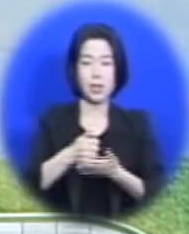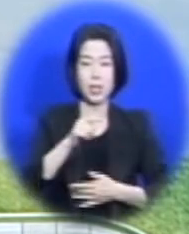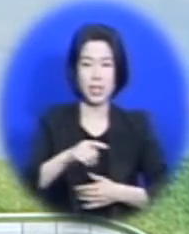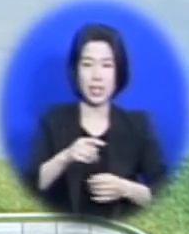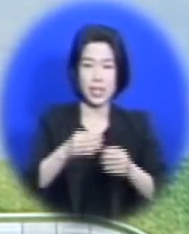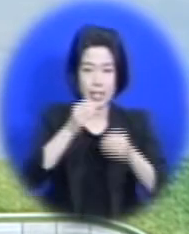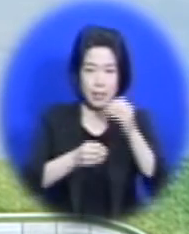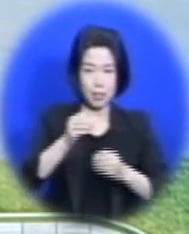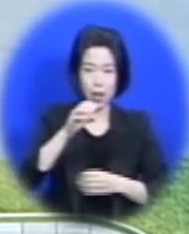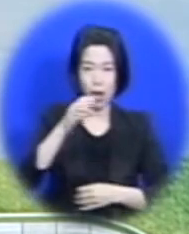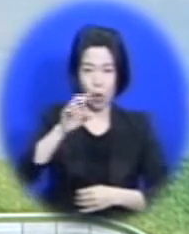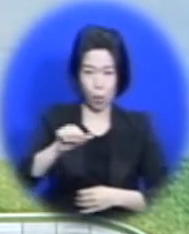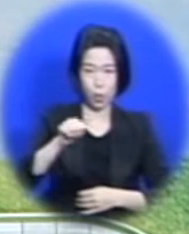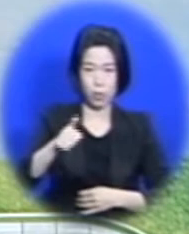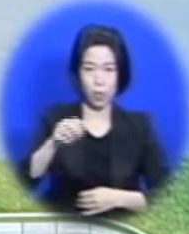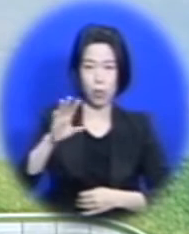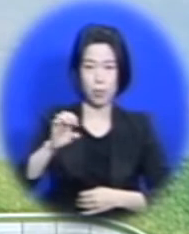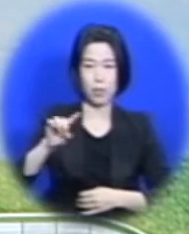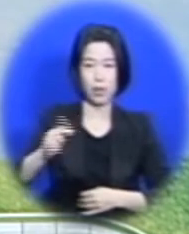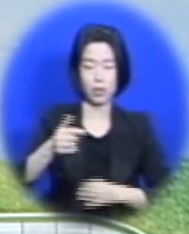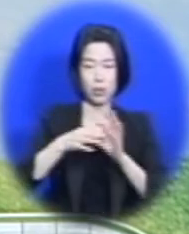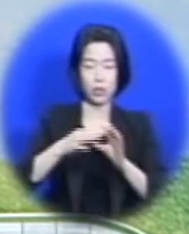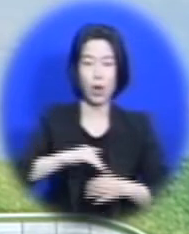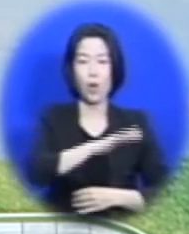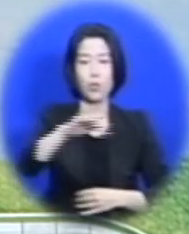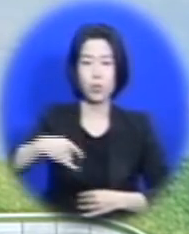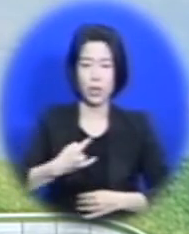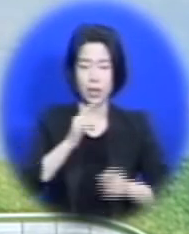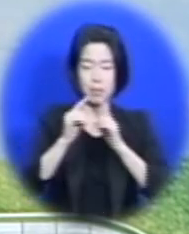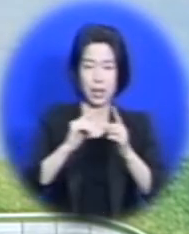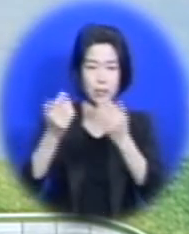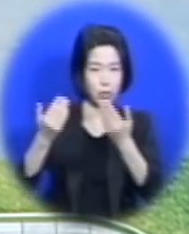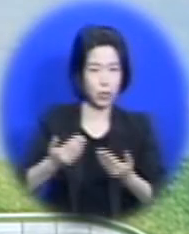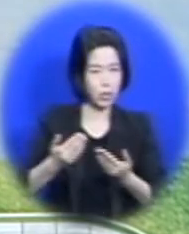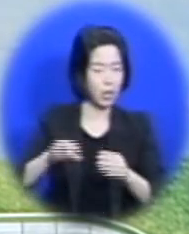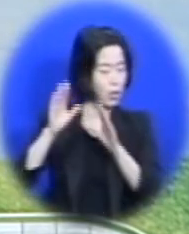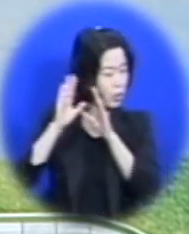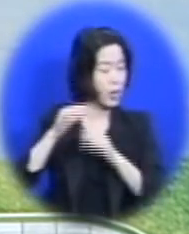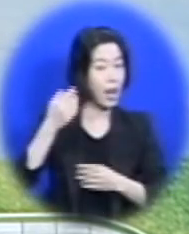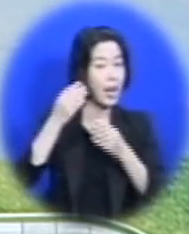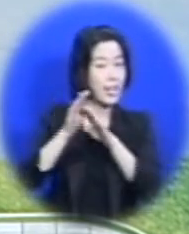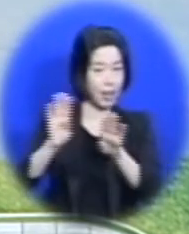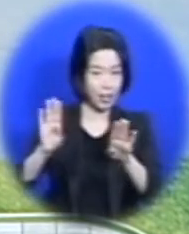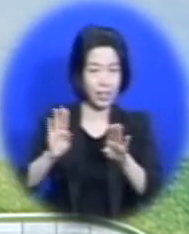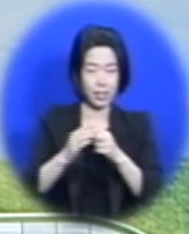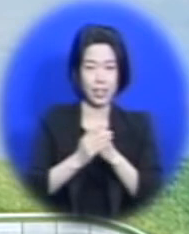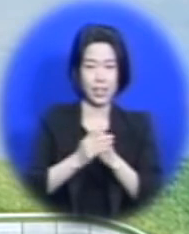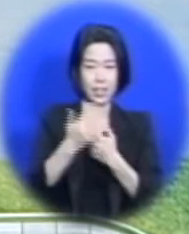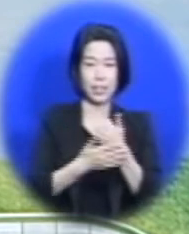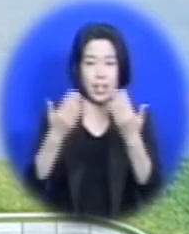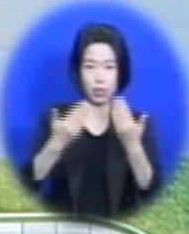시편 55편을 통해서 우리에게 말씀하시는 것에 대해서도 귀가 열리는 그런 은혜를 주시기를